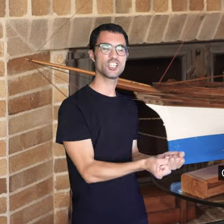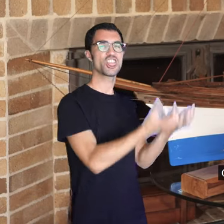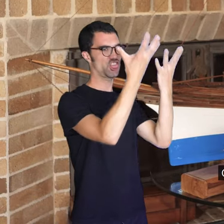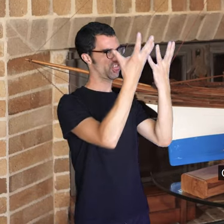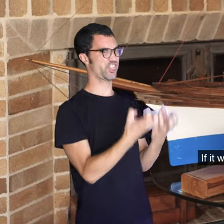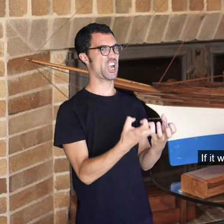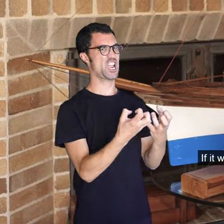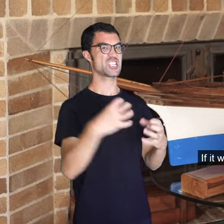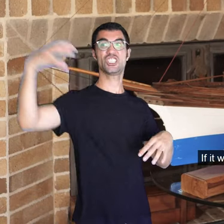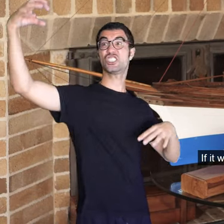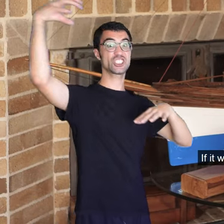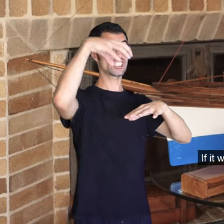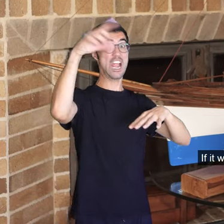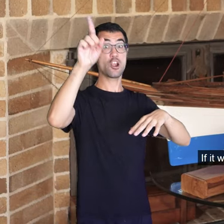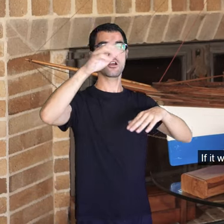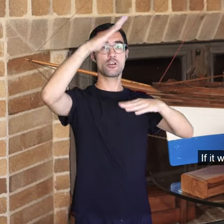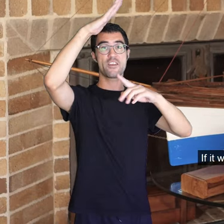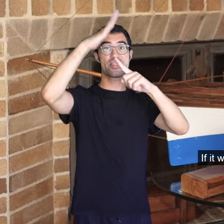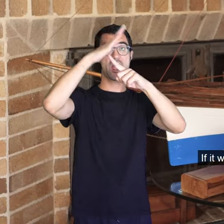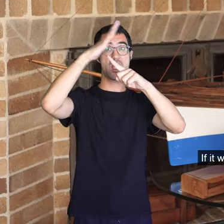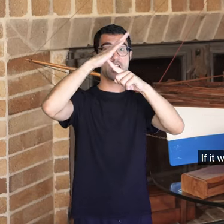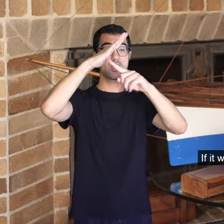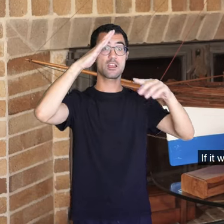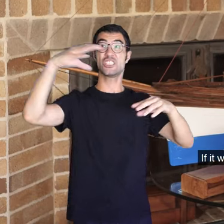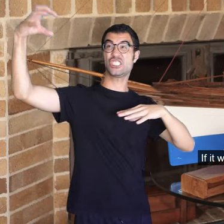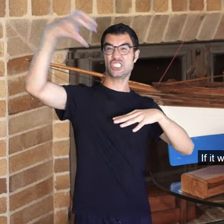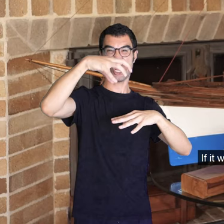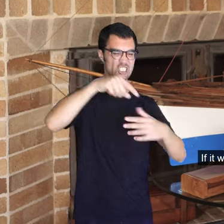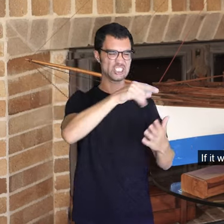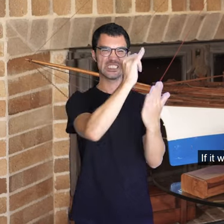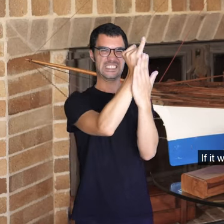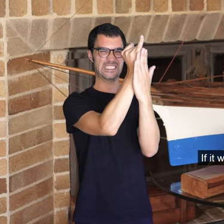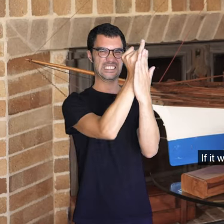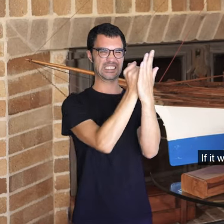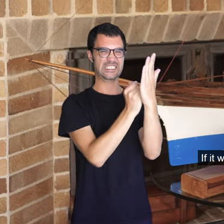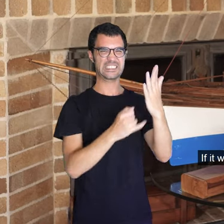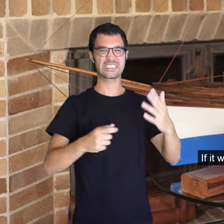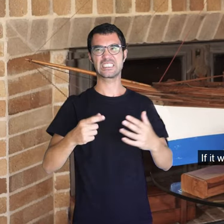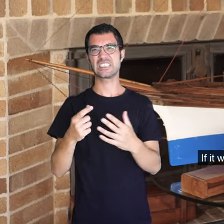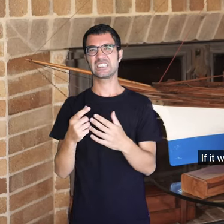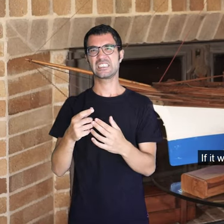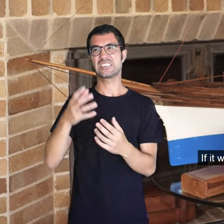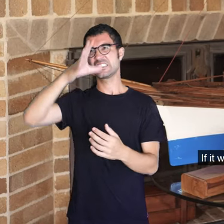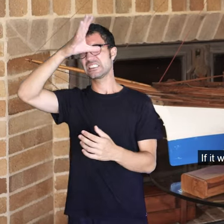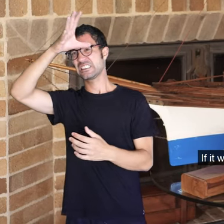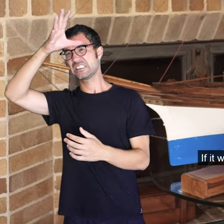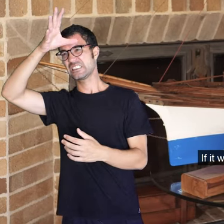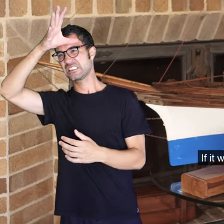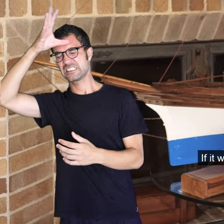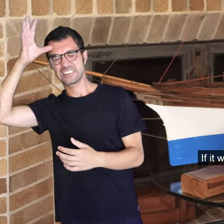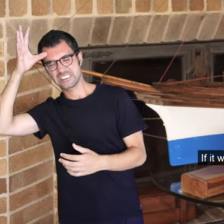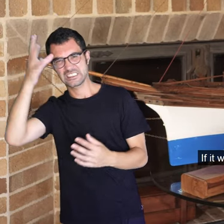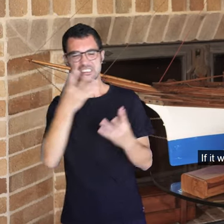a sombra, que el sol no la, no la aixapàs, perquè si, no, si tenia una reacció massa forta d'humitat i després